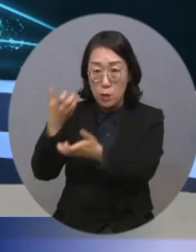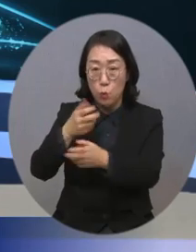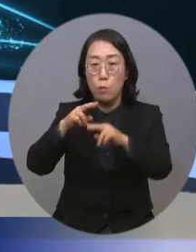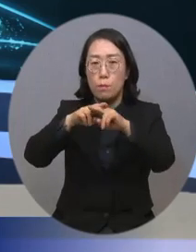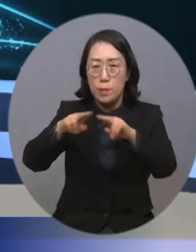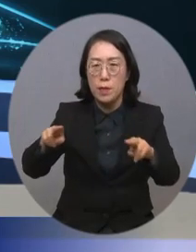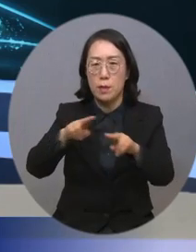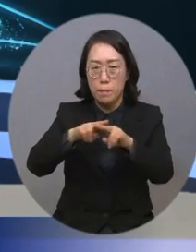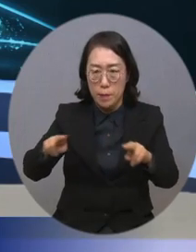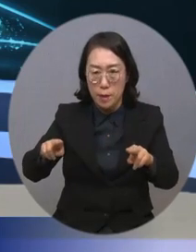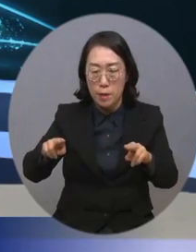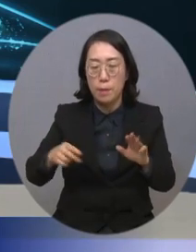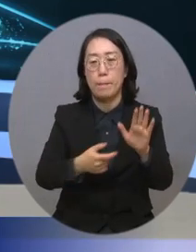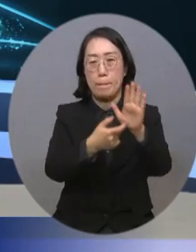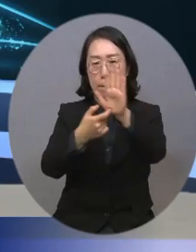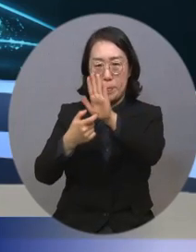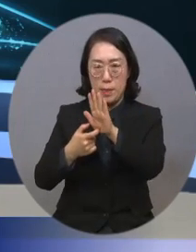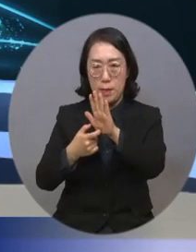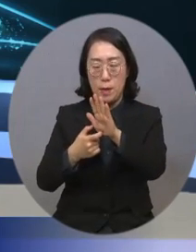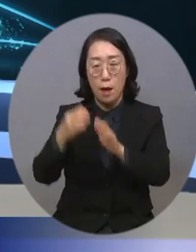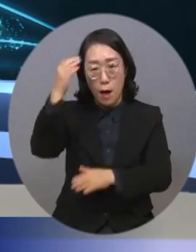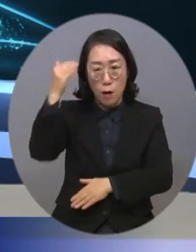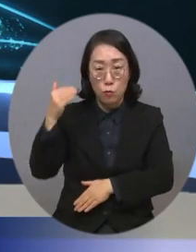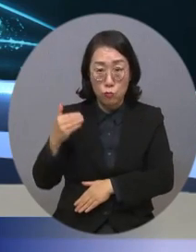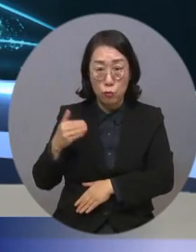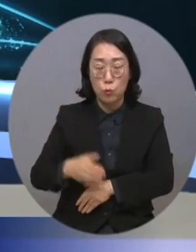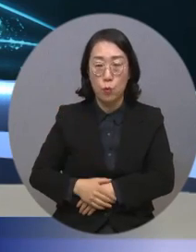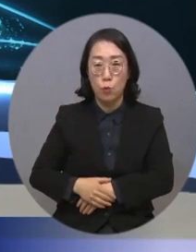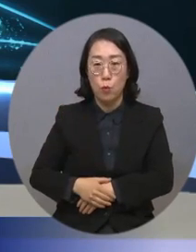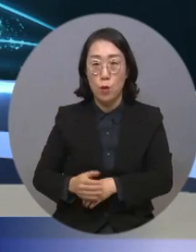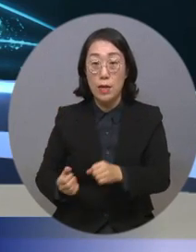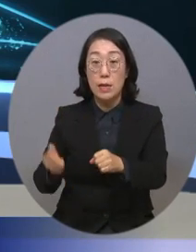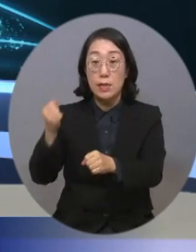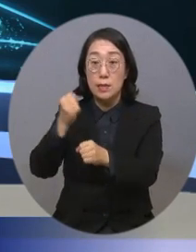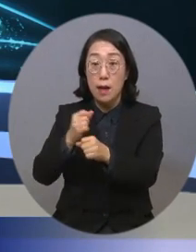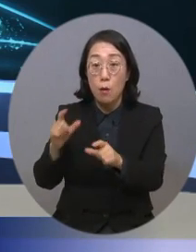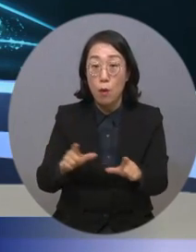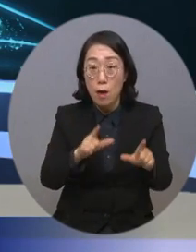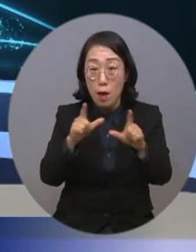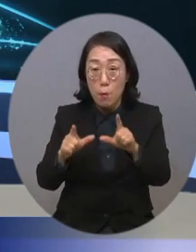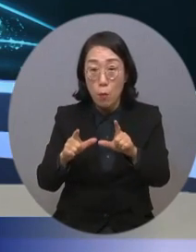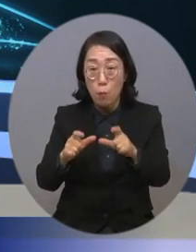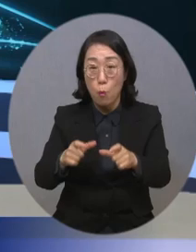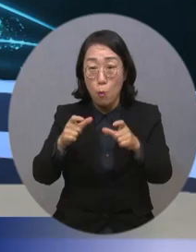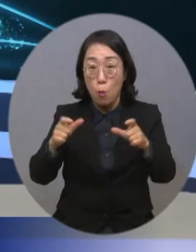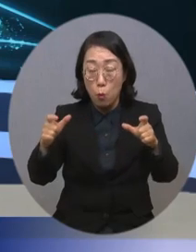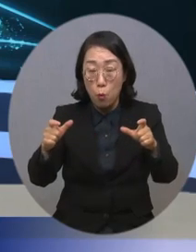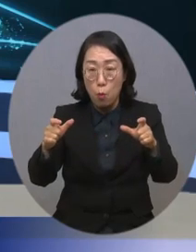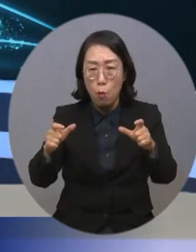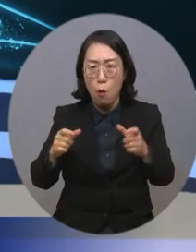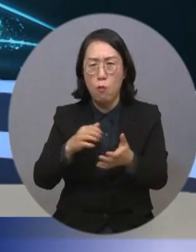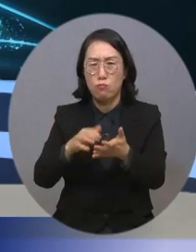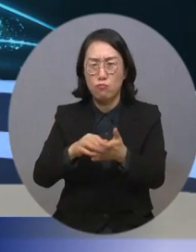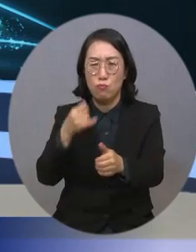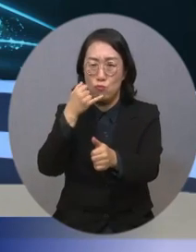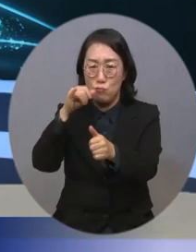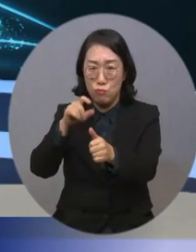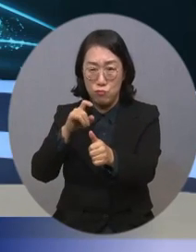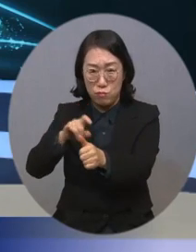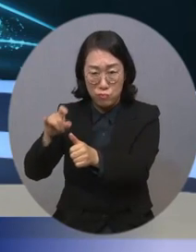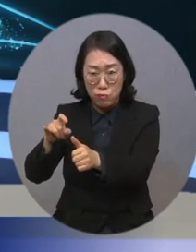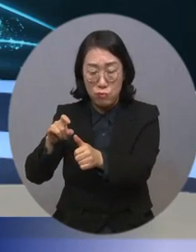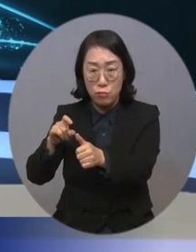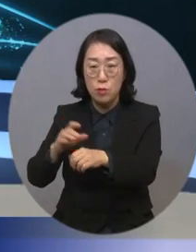조치를 잇따라 발표했는데요. 우리나라 또한 단계적 일상회복이 시작된 이후 확진자가 크게 늘어 일상회복은